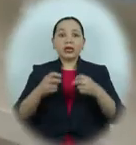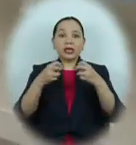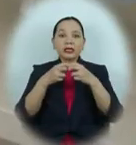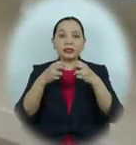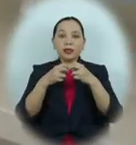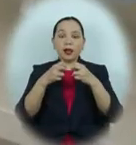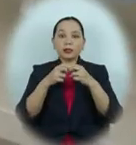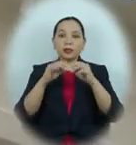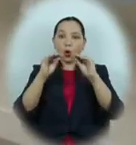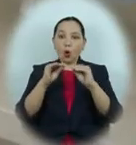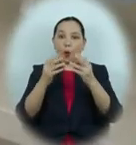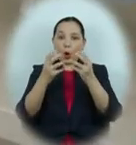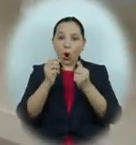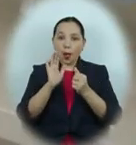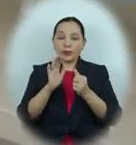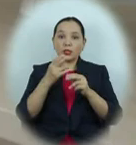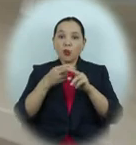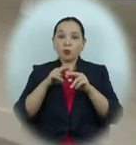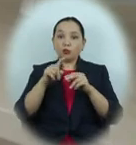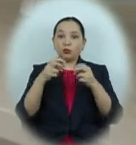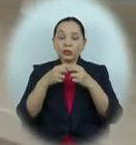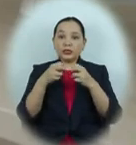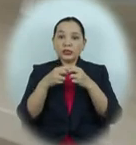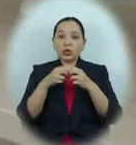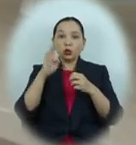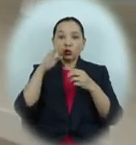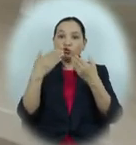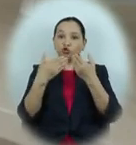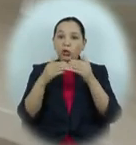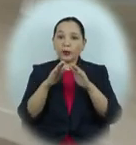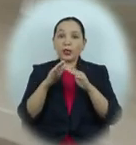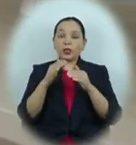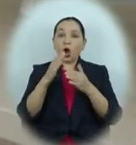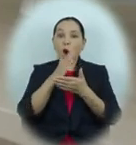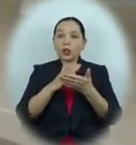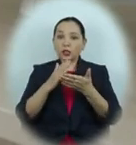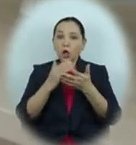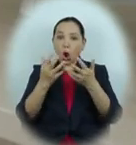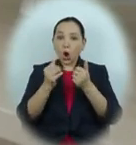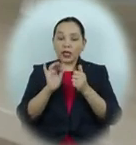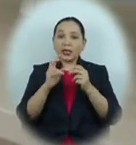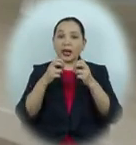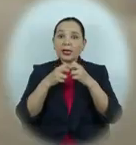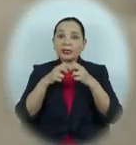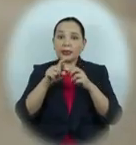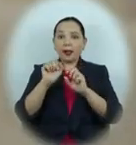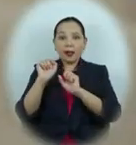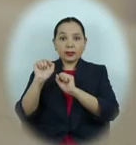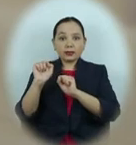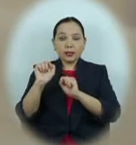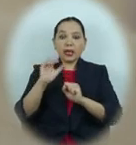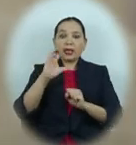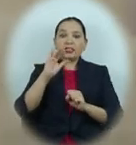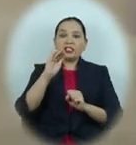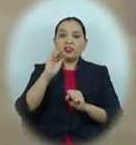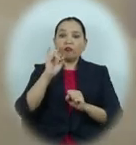Rezinkasini qo'yib olamiz. Bu rezinka nima vazifani bajaradi? Bu suv chiqib ketishni oldini oladi. Bu rezinkamiz, bu